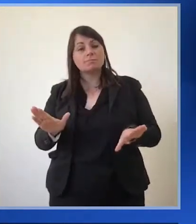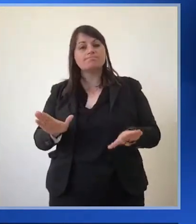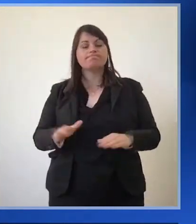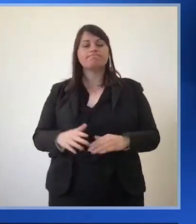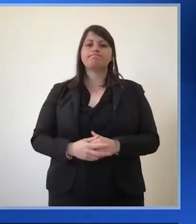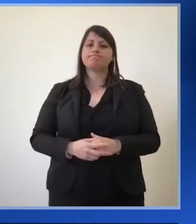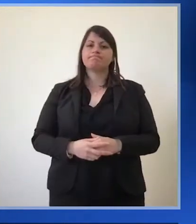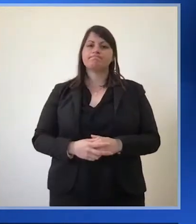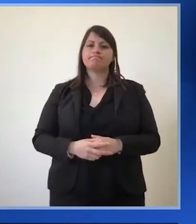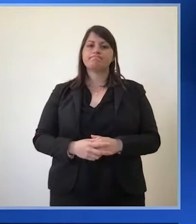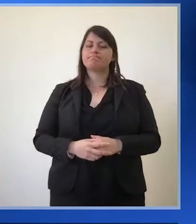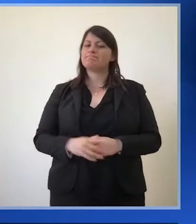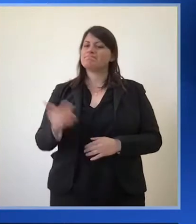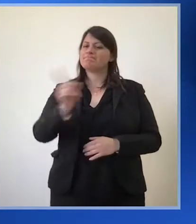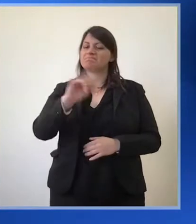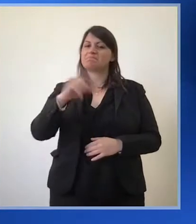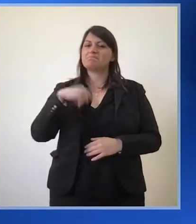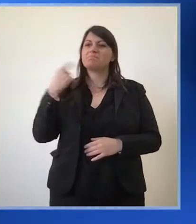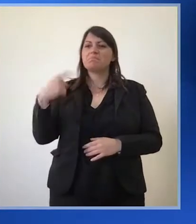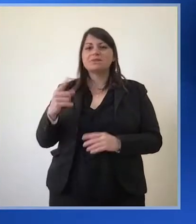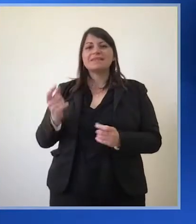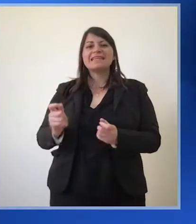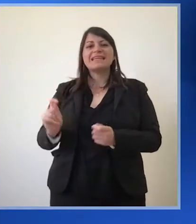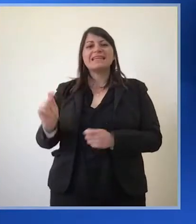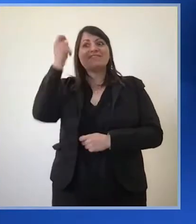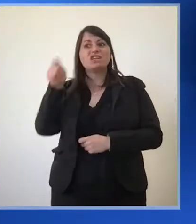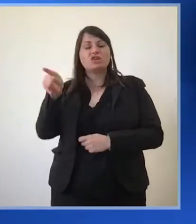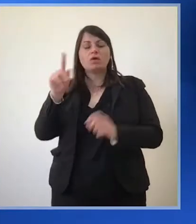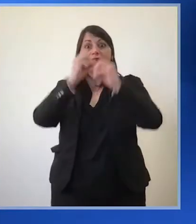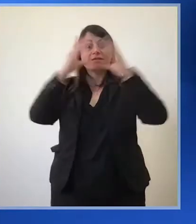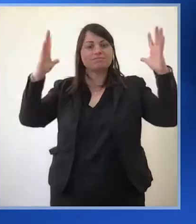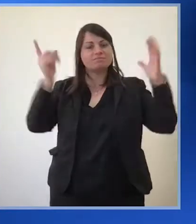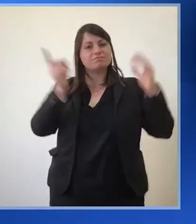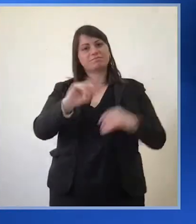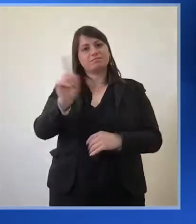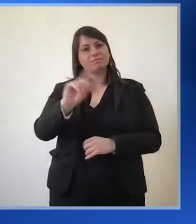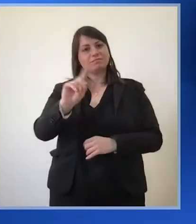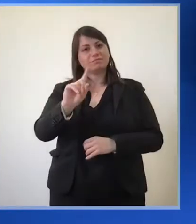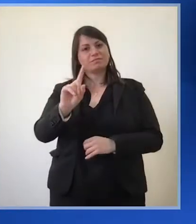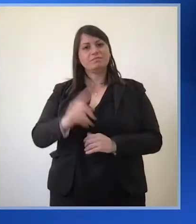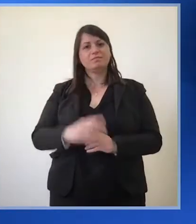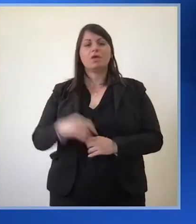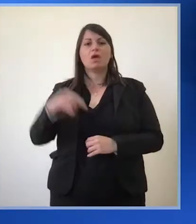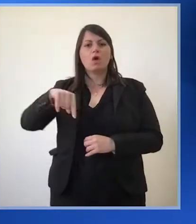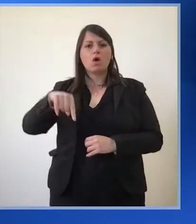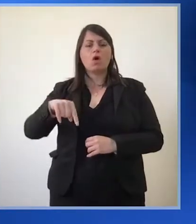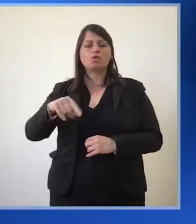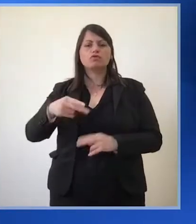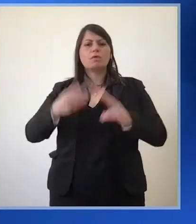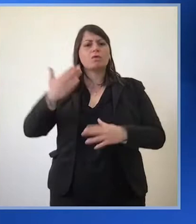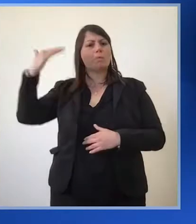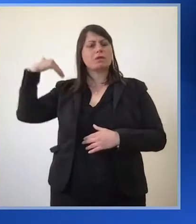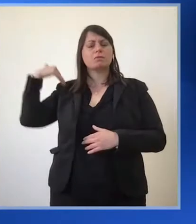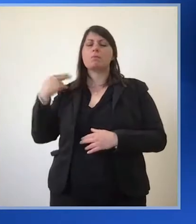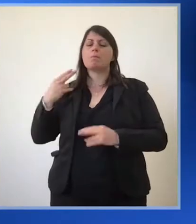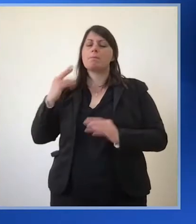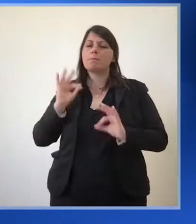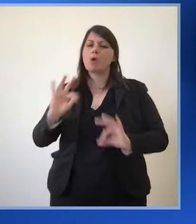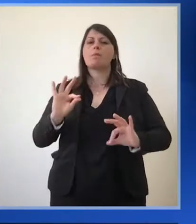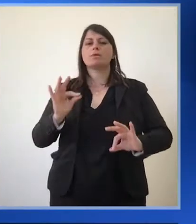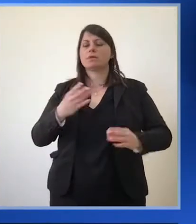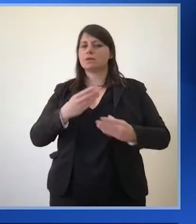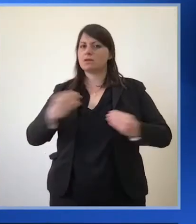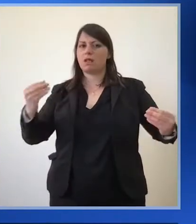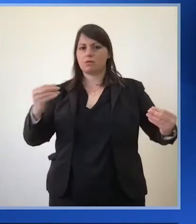No, non è un'illusione. Oggi più che mai risuona l'annuncio pasquale, tanto caro